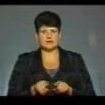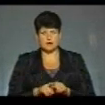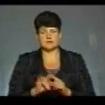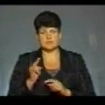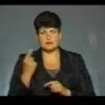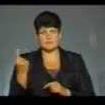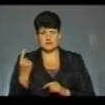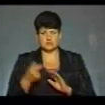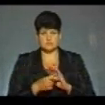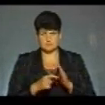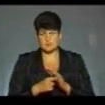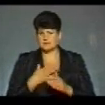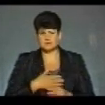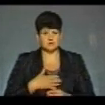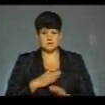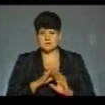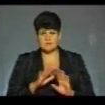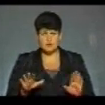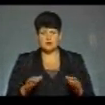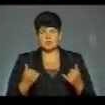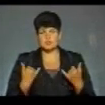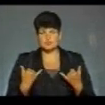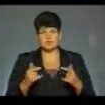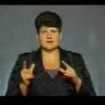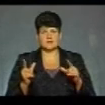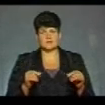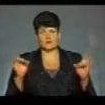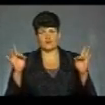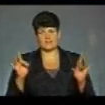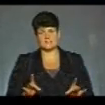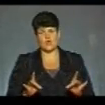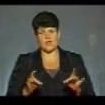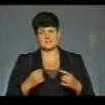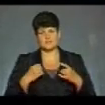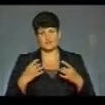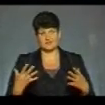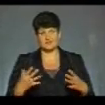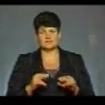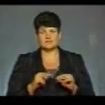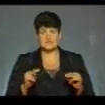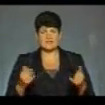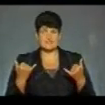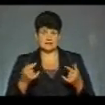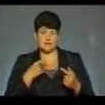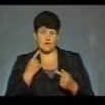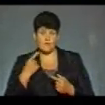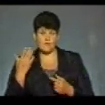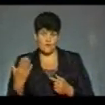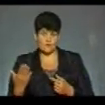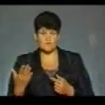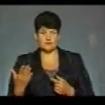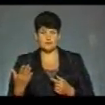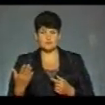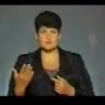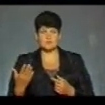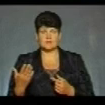не переживаю, я сьогодні їду в ресторан святкувати. Вчителька зараз каже, чи